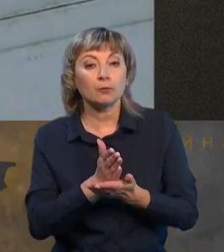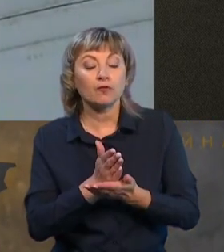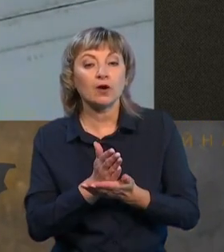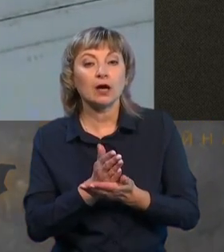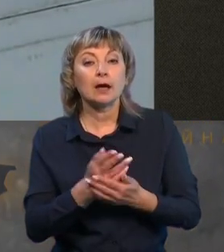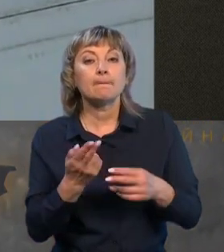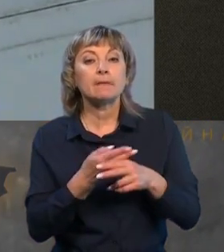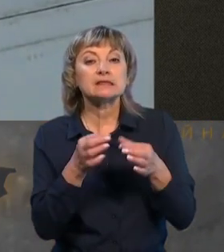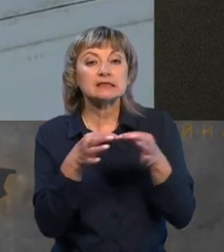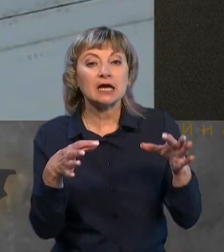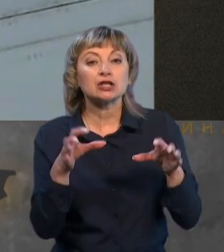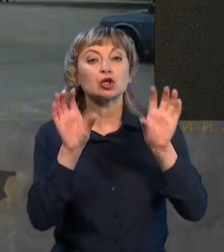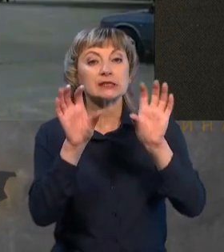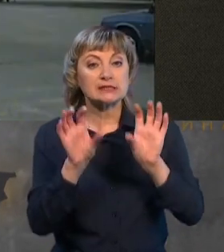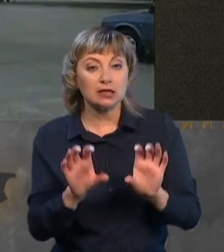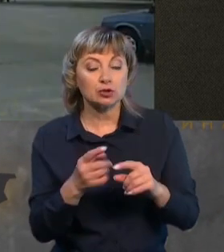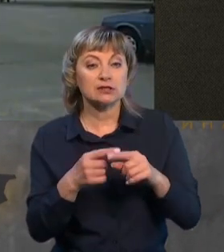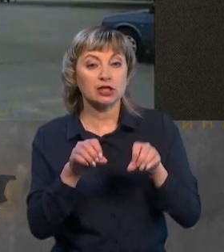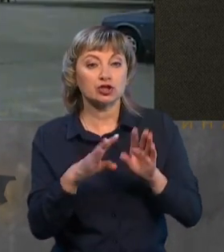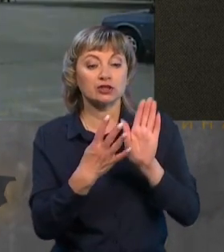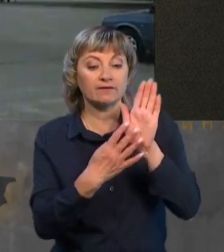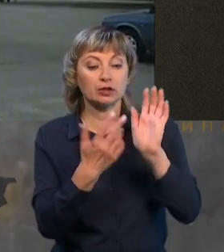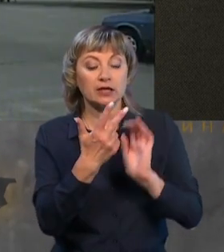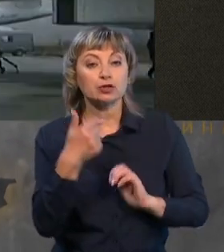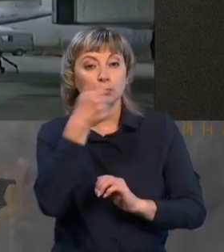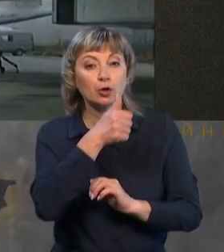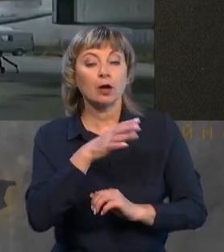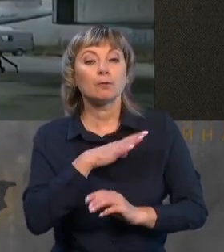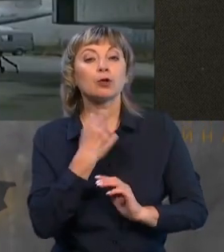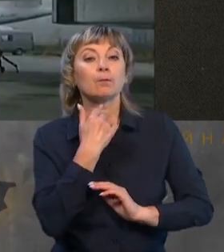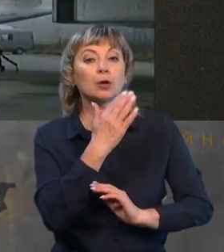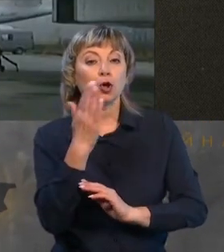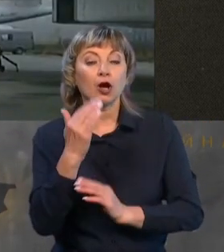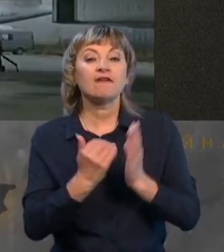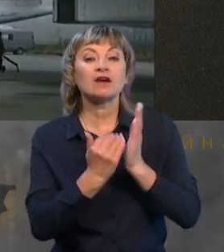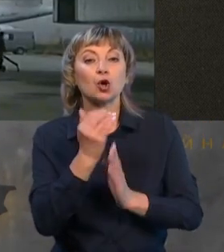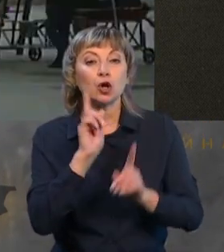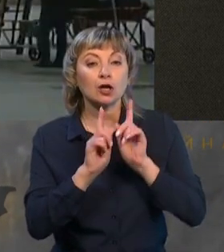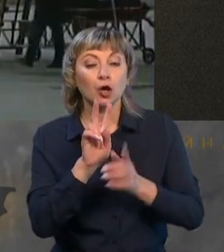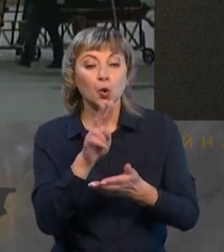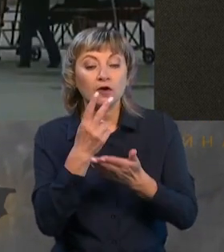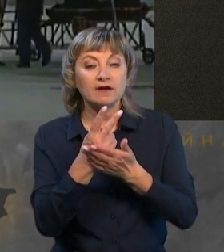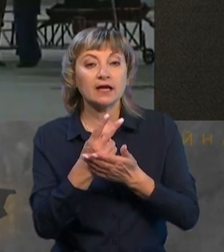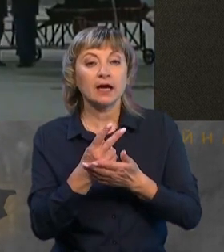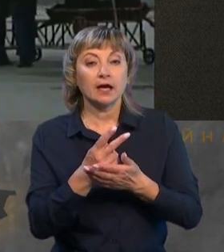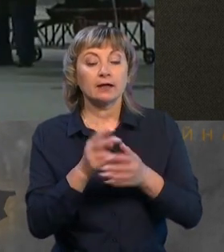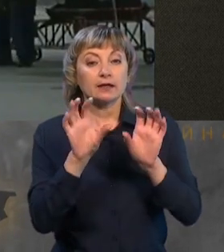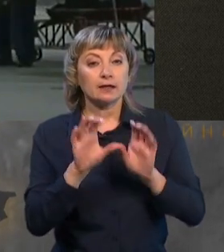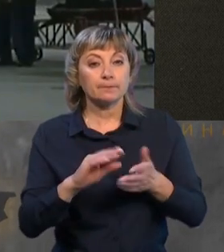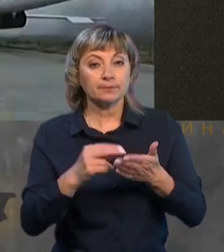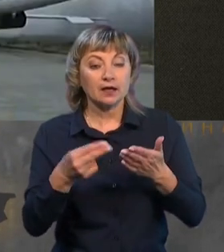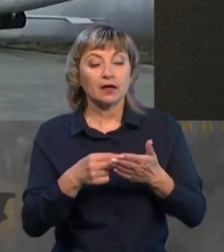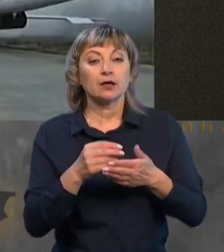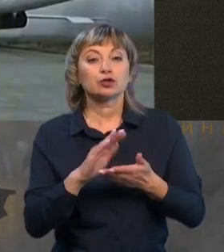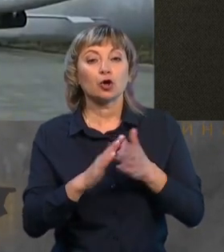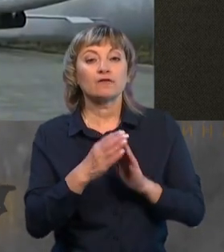без'ядерного статусу і це рішення в 93-му році було проголосовано Верховною Радою у вигляді ратифікації договору Start